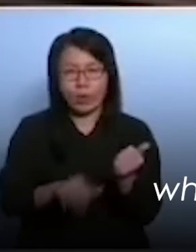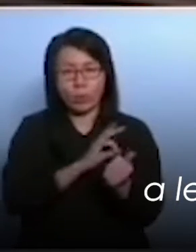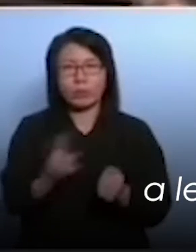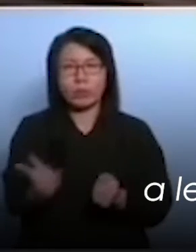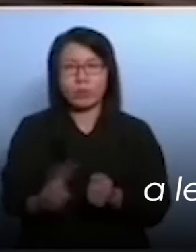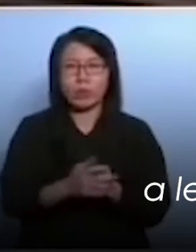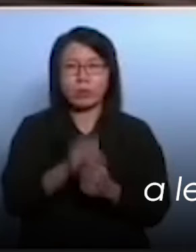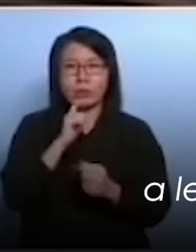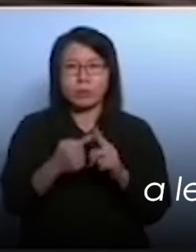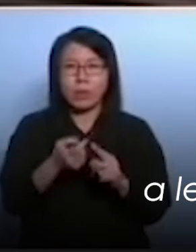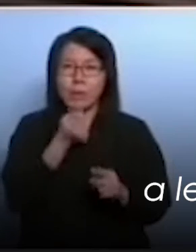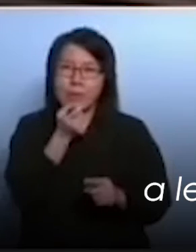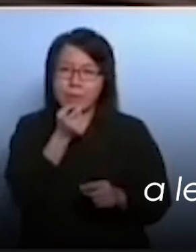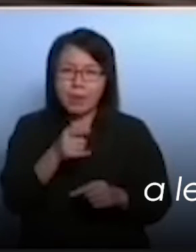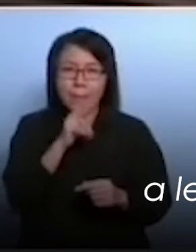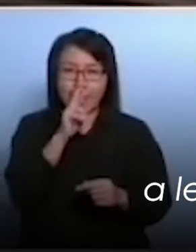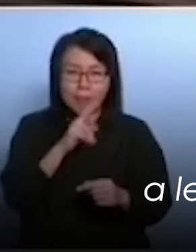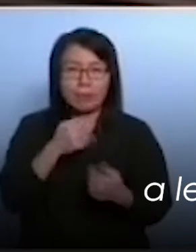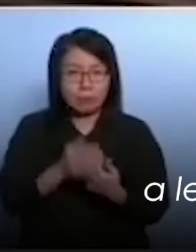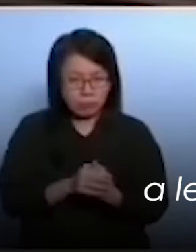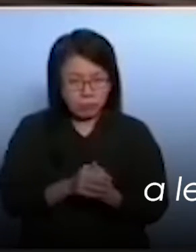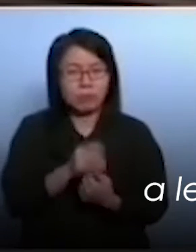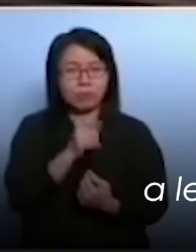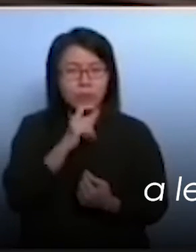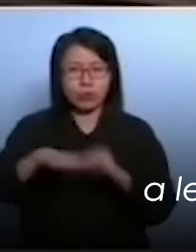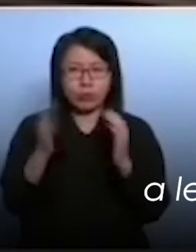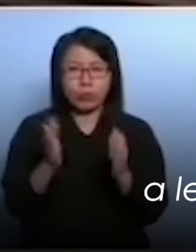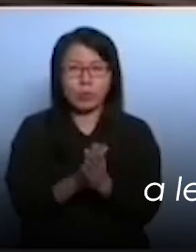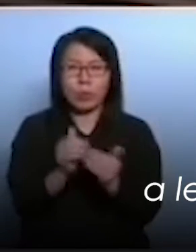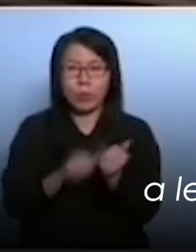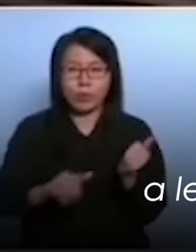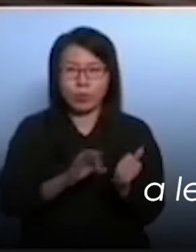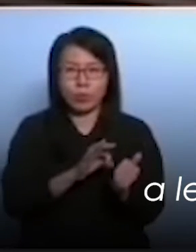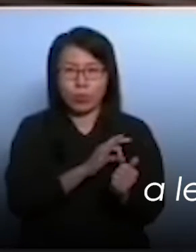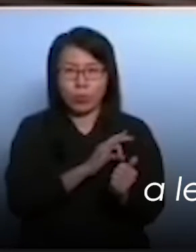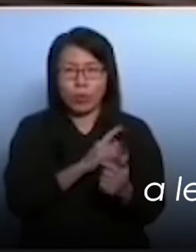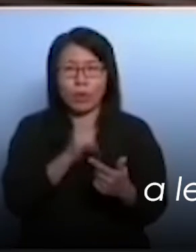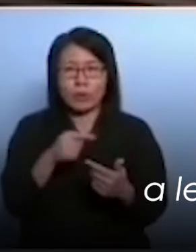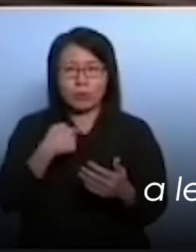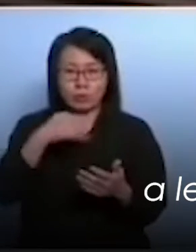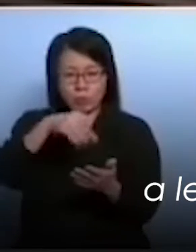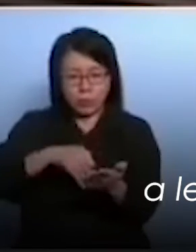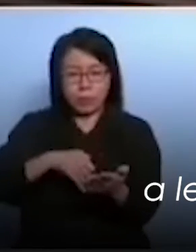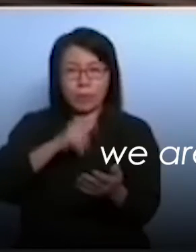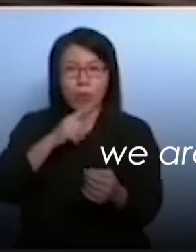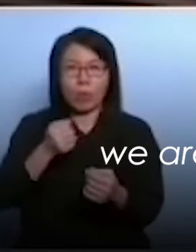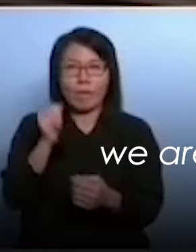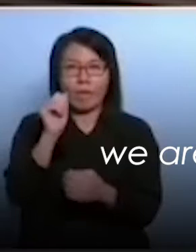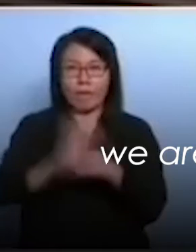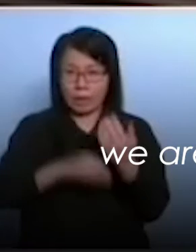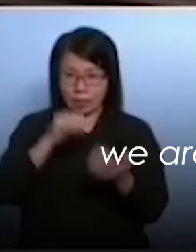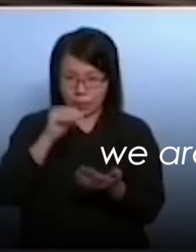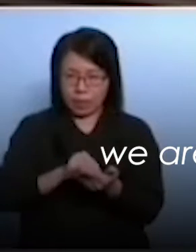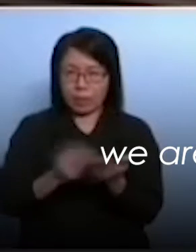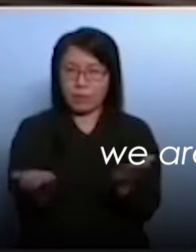涉密呢，我們就會是所有的成員都會簽回一份呢法定的確認書，那